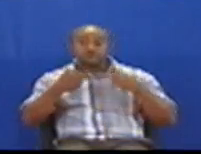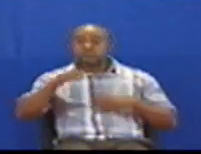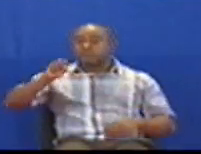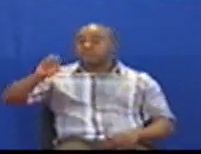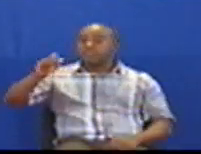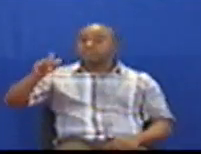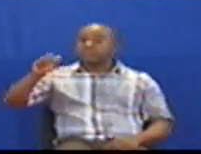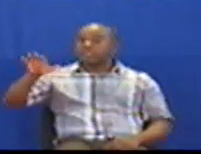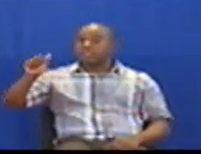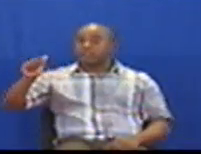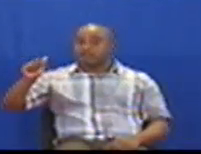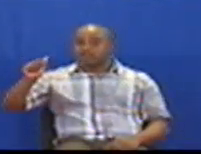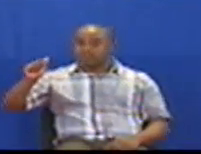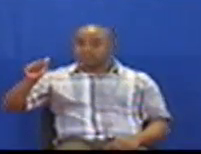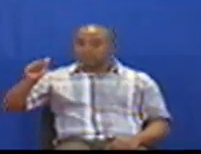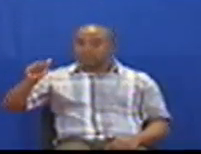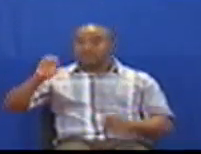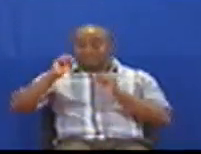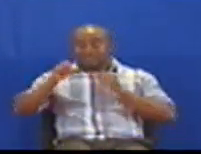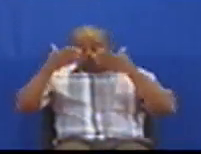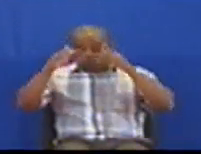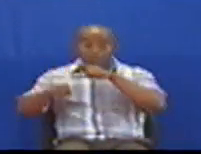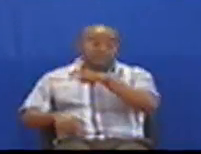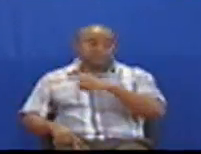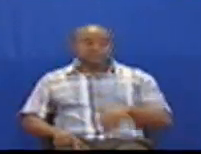maji wala kituo mahali.